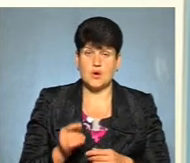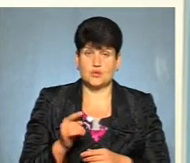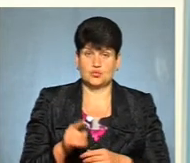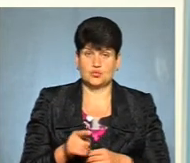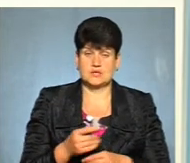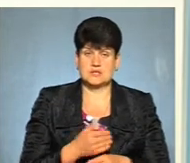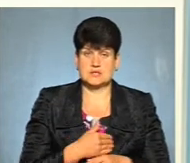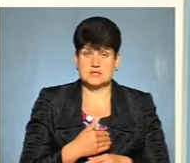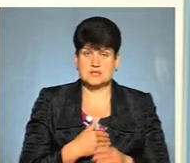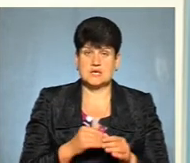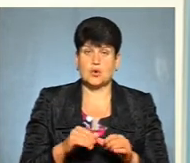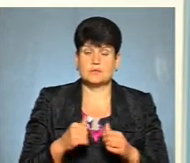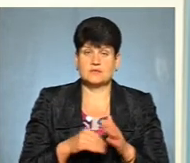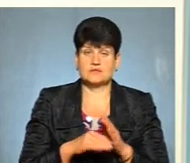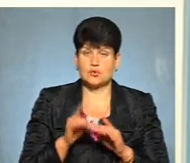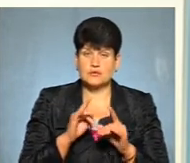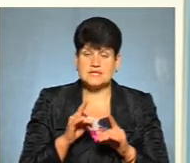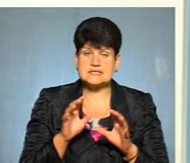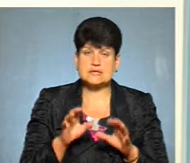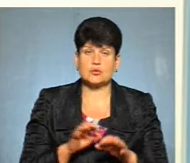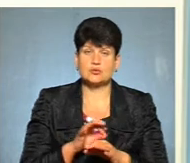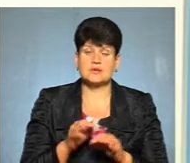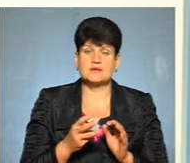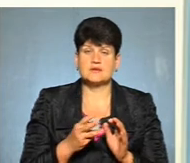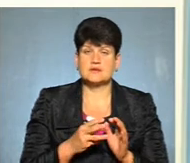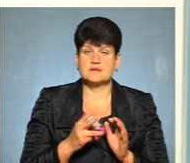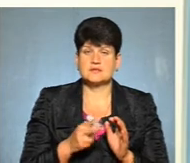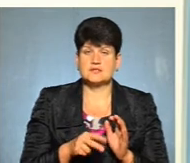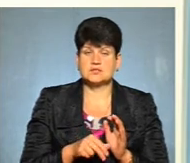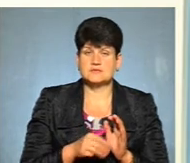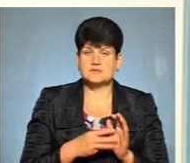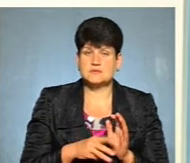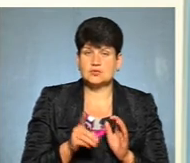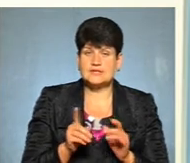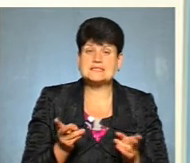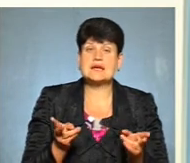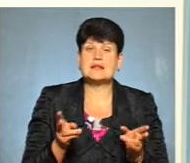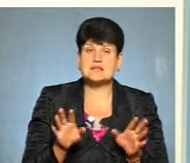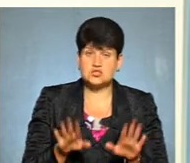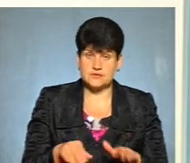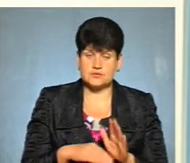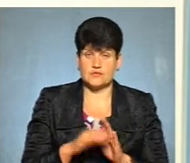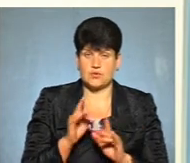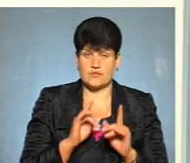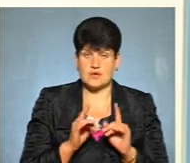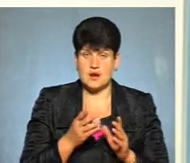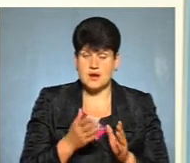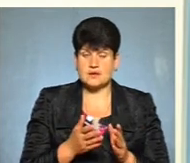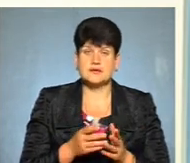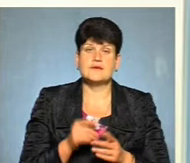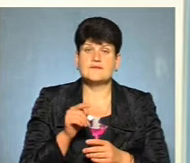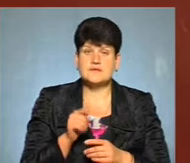ініціатор Комітет Верховної Ради. І законопроект 2681 залишився у Верховній Раді. Більше того,